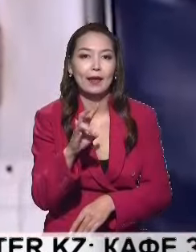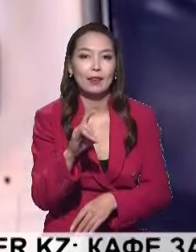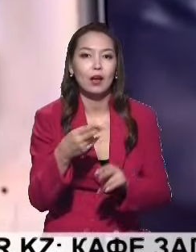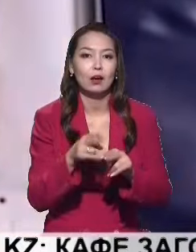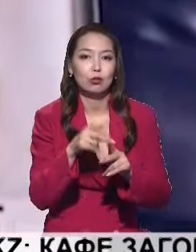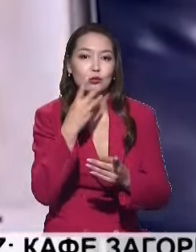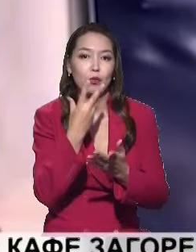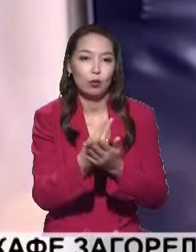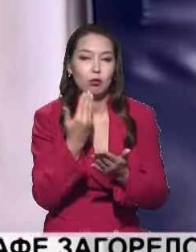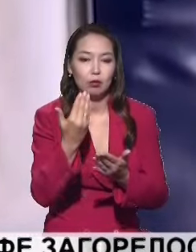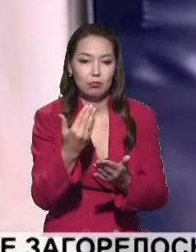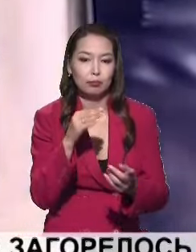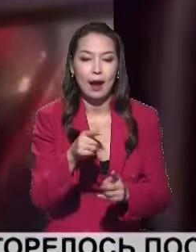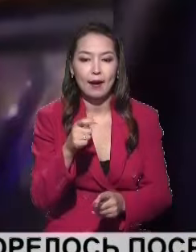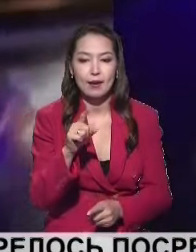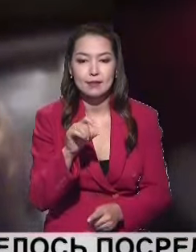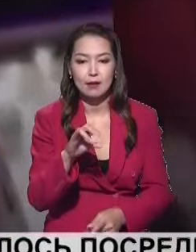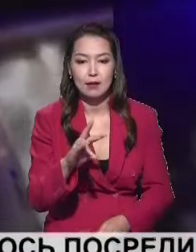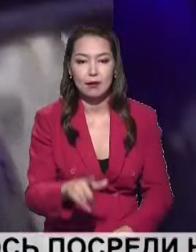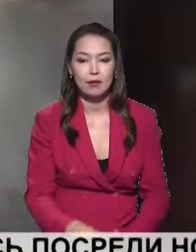свою очередь, задевает